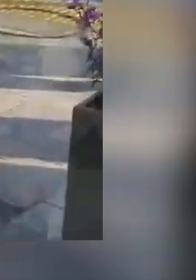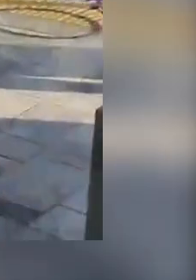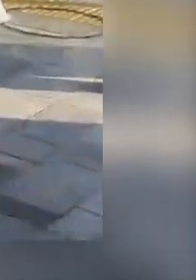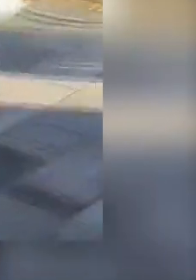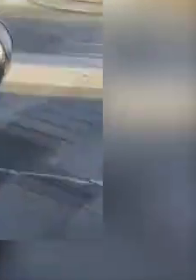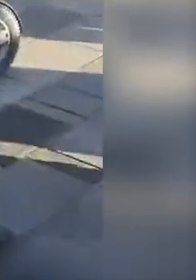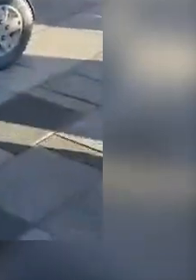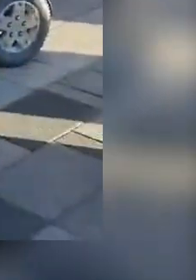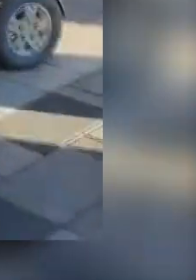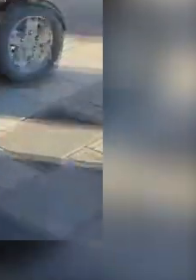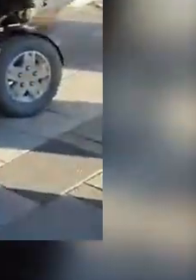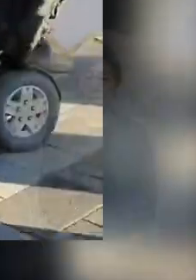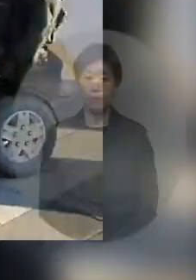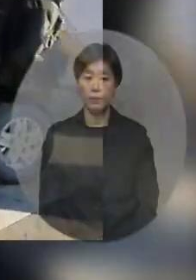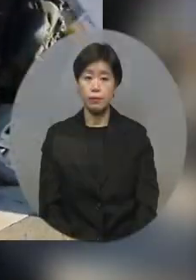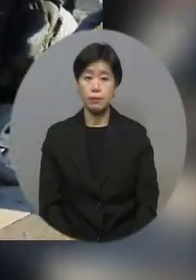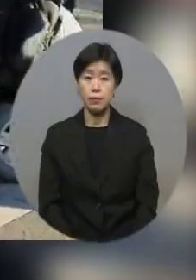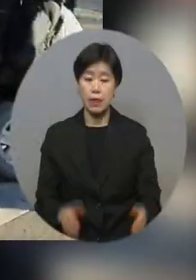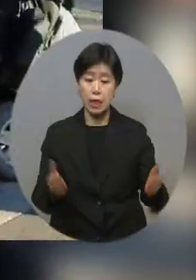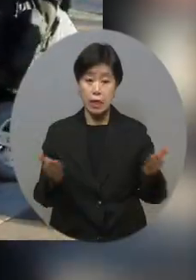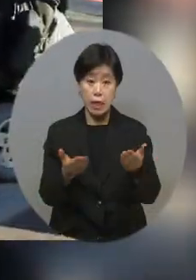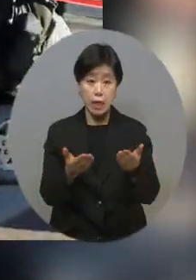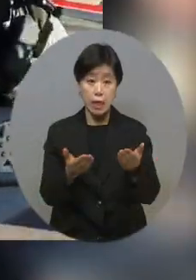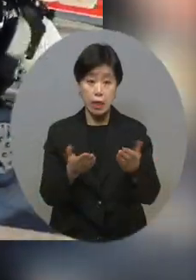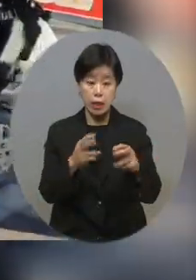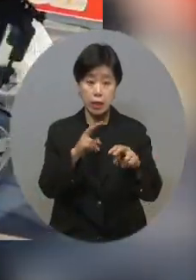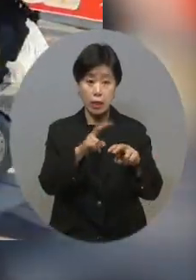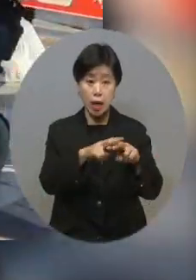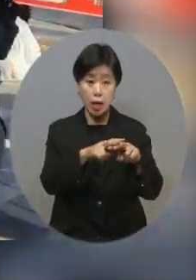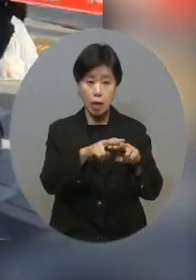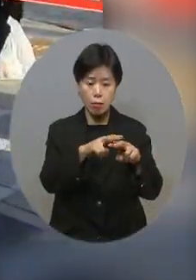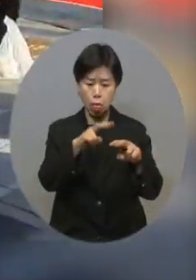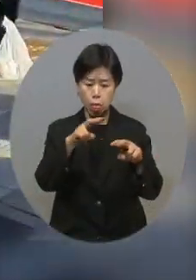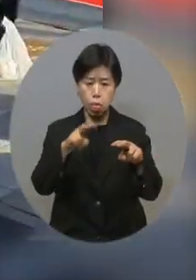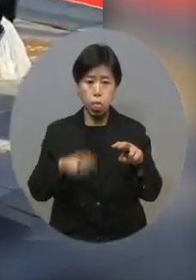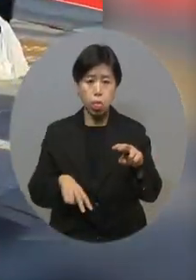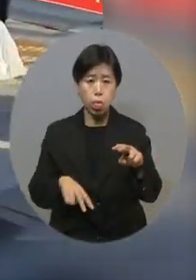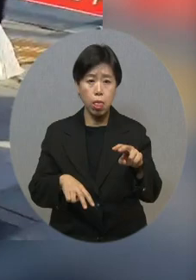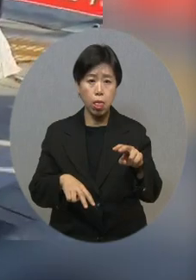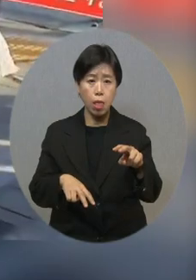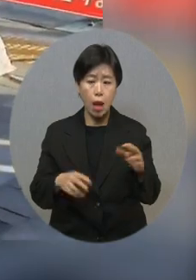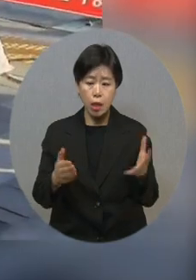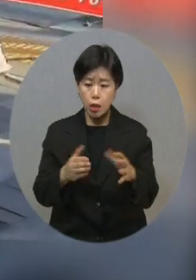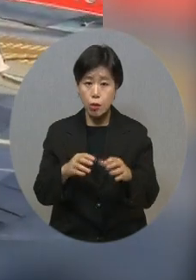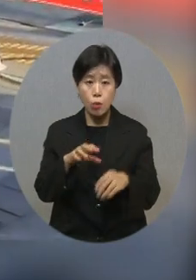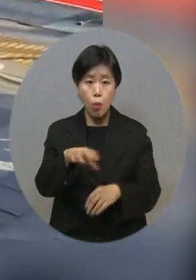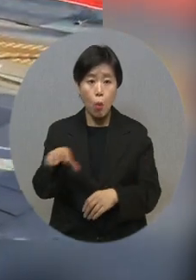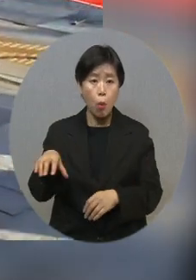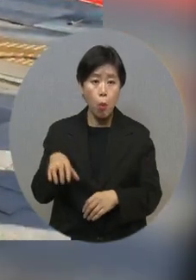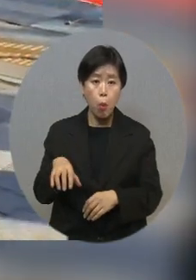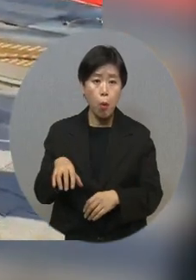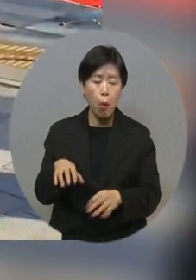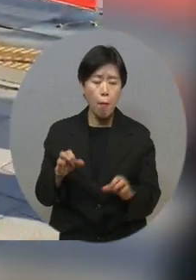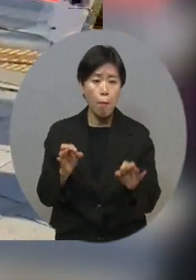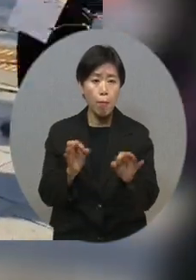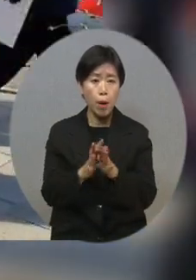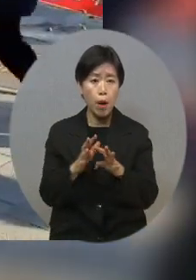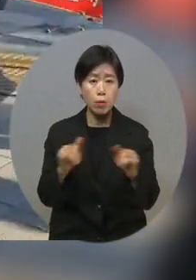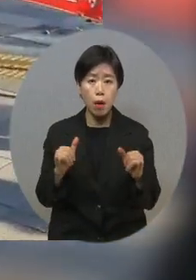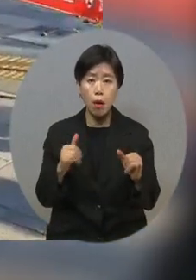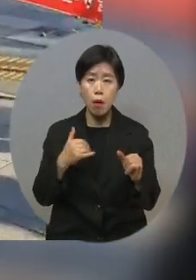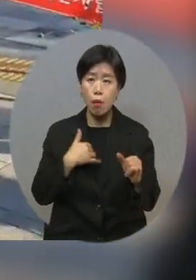자리를 잃게 되시는 분들이 저뿐만이 아니고 55명이나 되신다는 거예요. 그럼